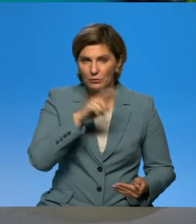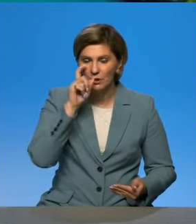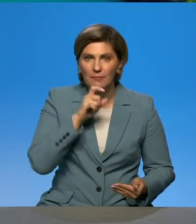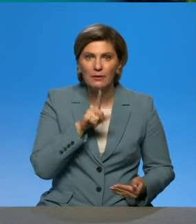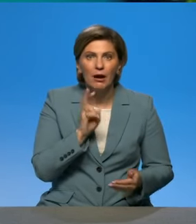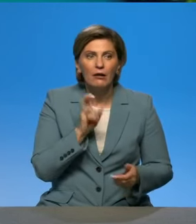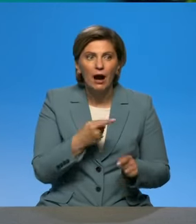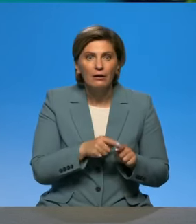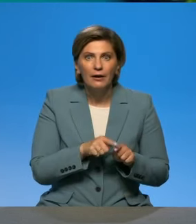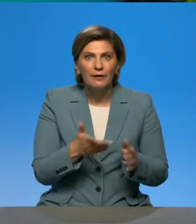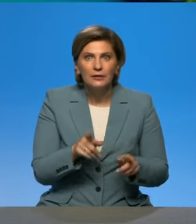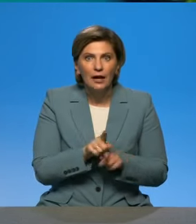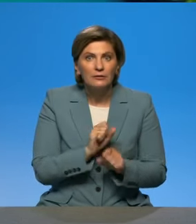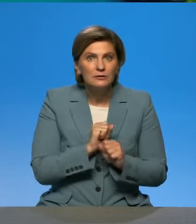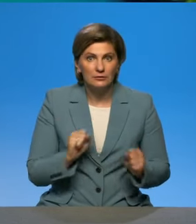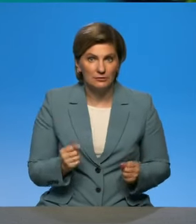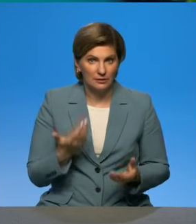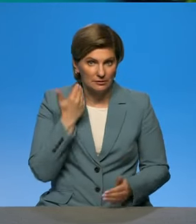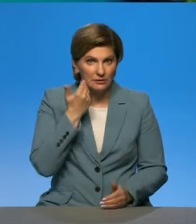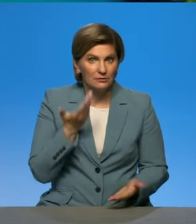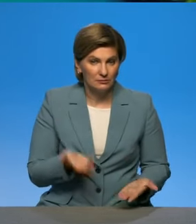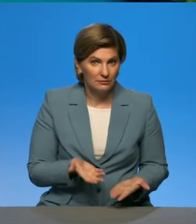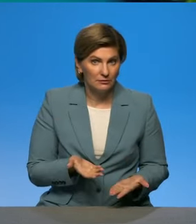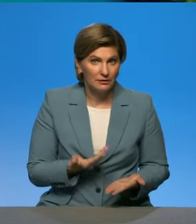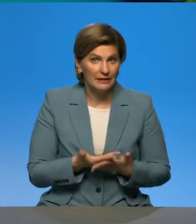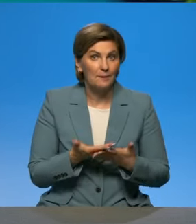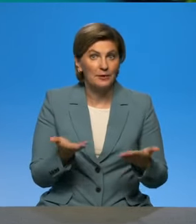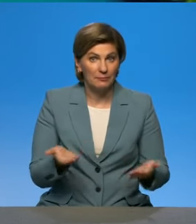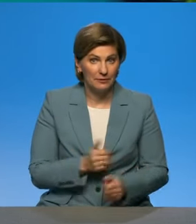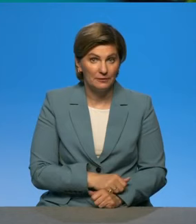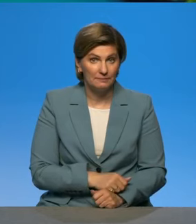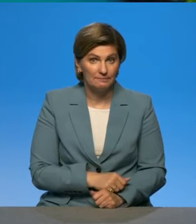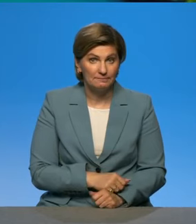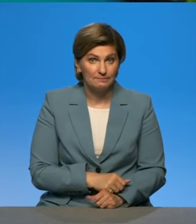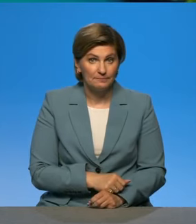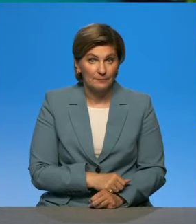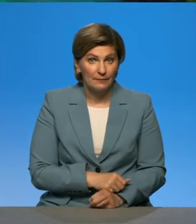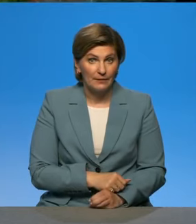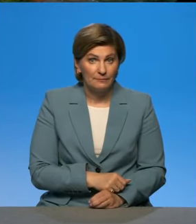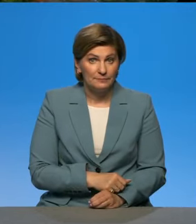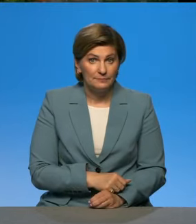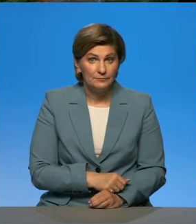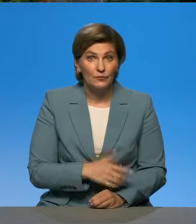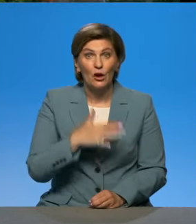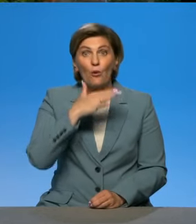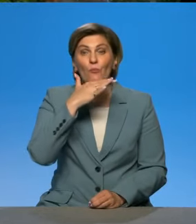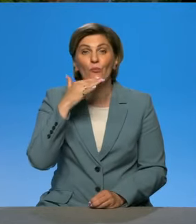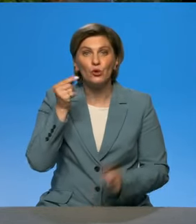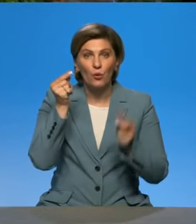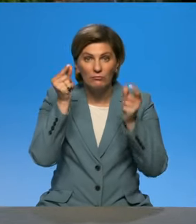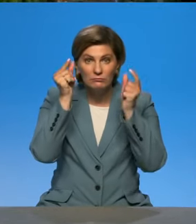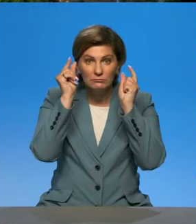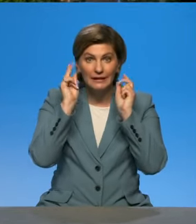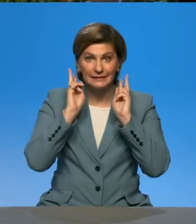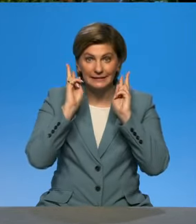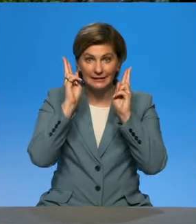как женщины? Ну, я к примеру, давайте будем говорить. Ну, женщина-то без платка ходит, например, да. Да. Некоторые коротко стригутся вот. Еще. Да,